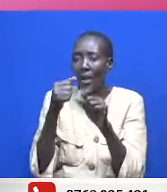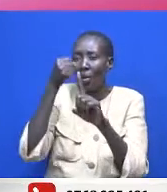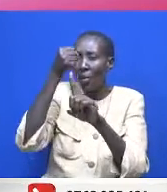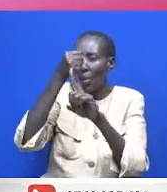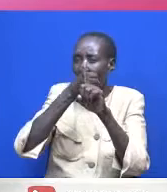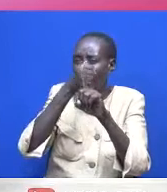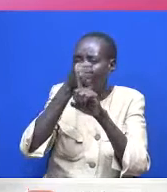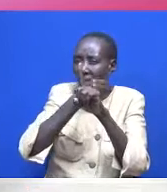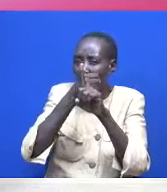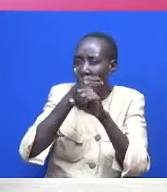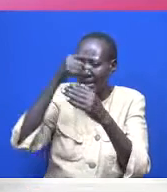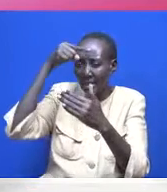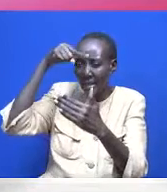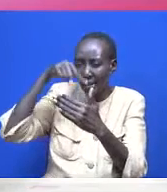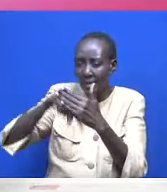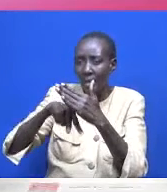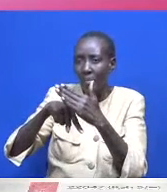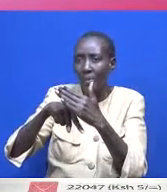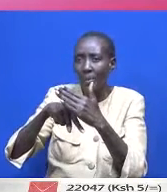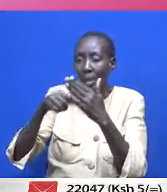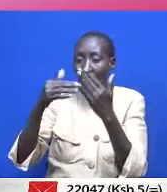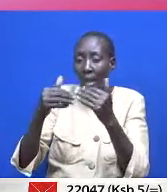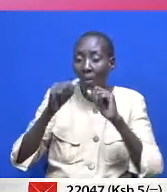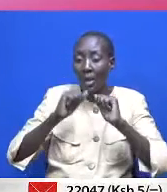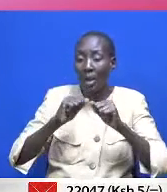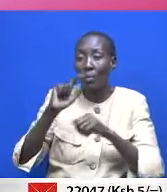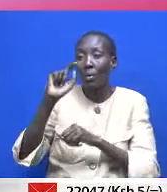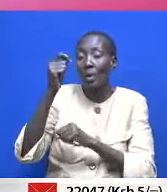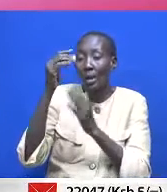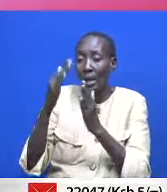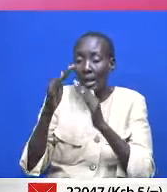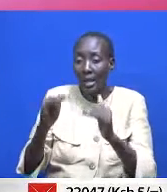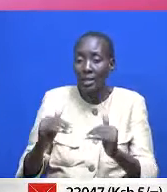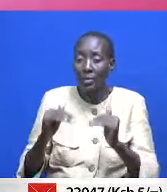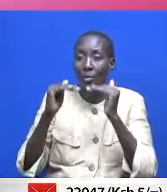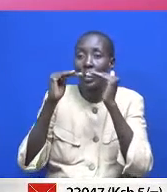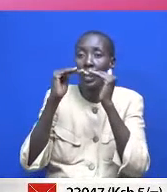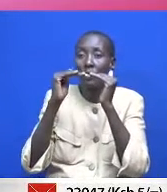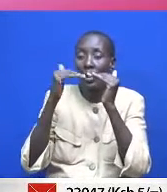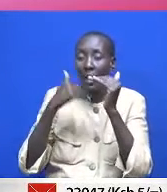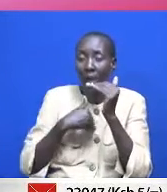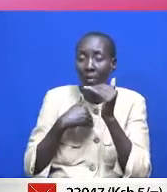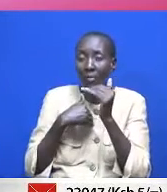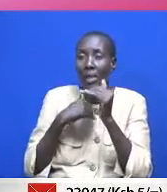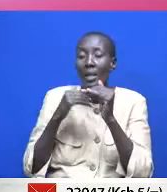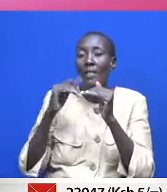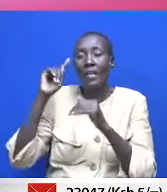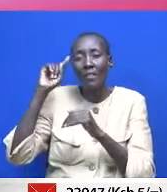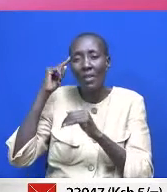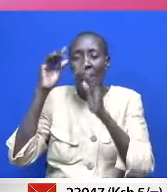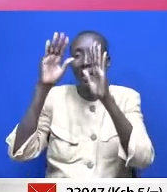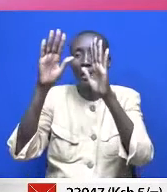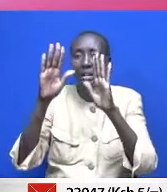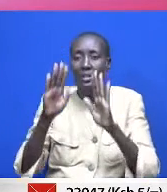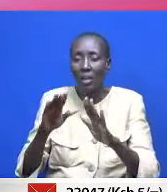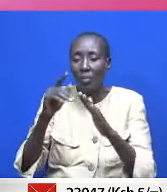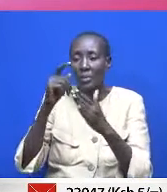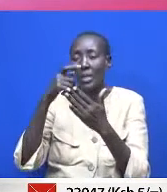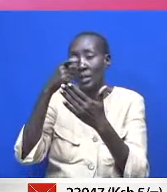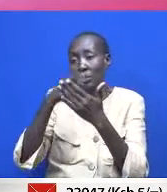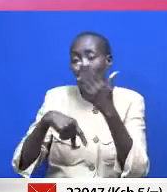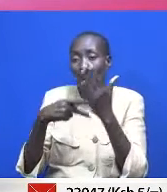walijitahidi na wakawezesha Wakenya wafike katika kiwango ambao wako na haja na kulipa hizo kodi. Lakini sasa penye tuko